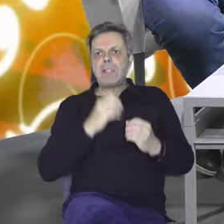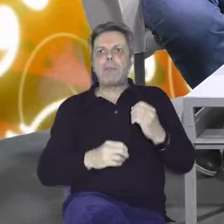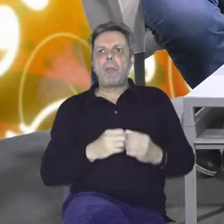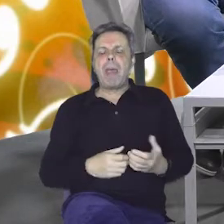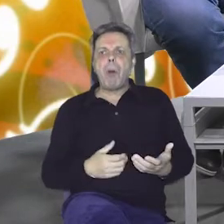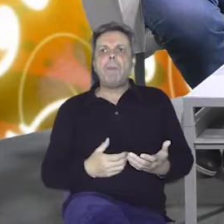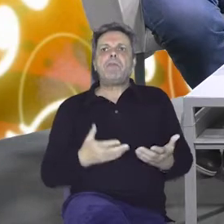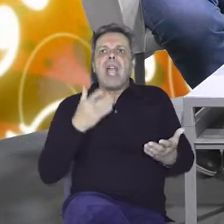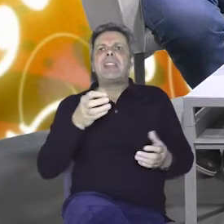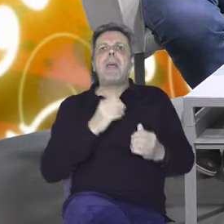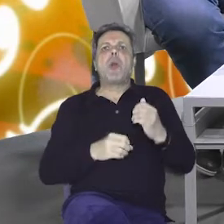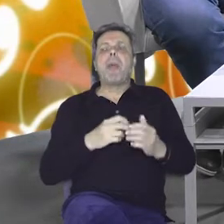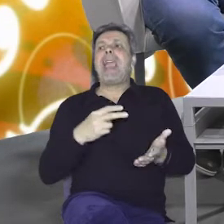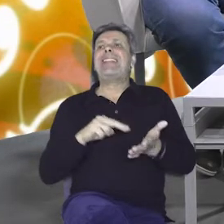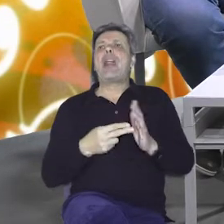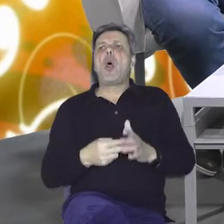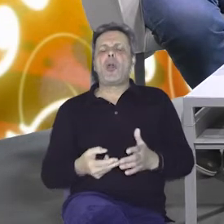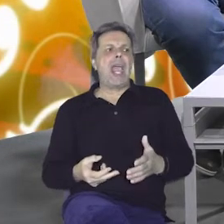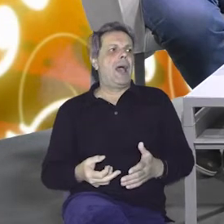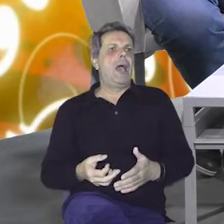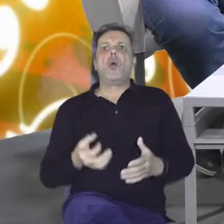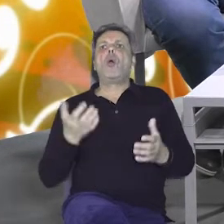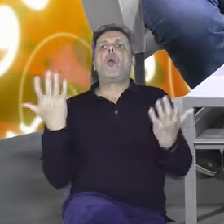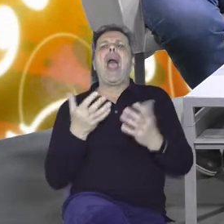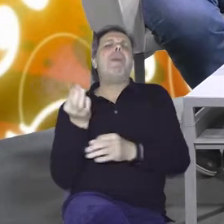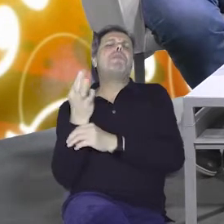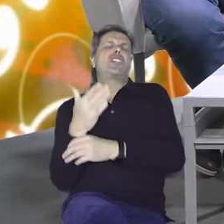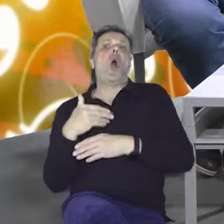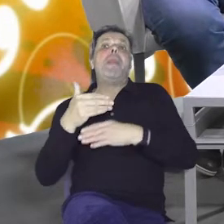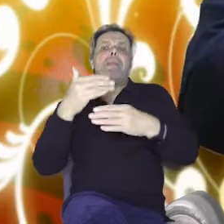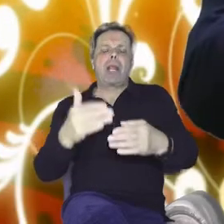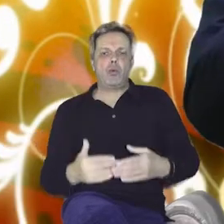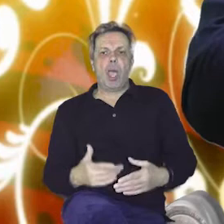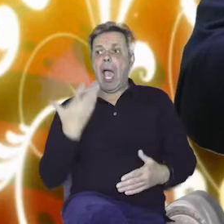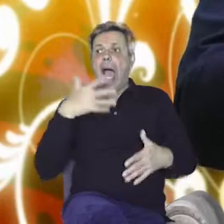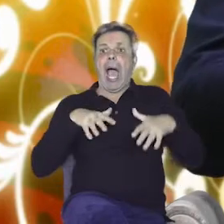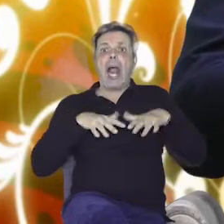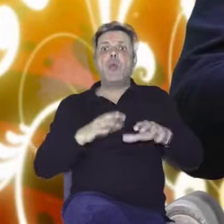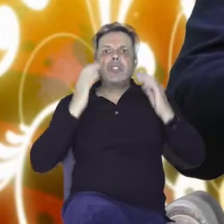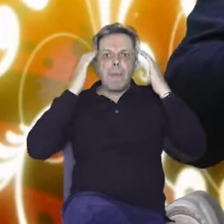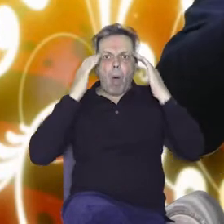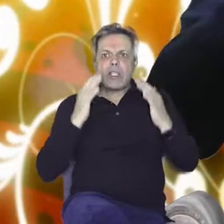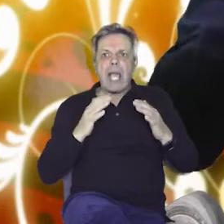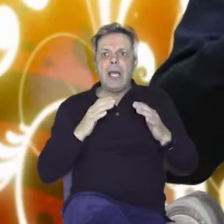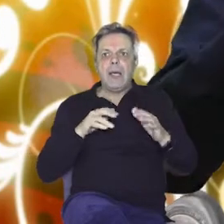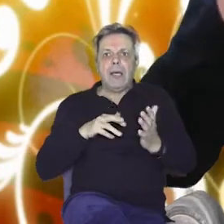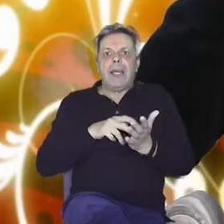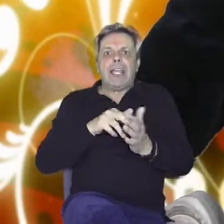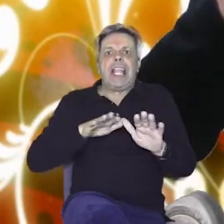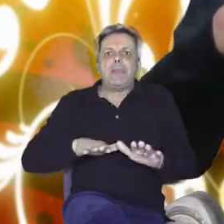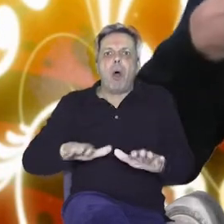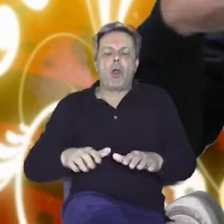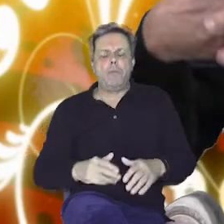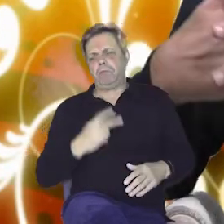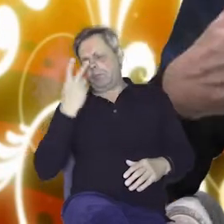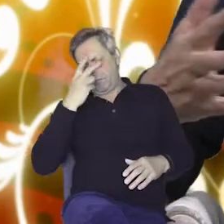je zapravo tehnologija brzo, brzo napreduje. Ali evolucija ljudskog mozga ide relativno sporo, pa je onda